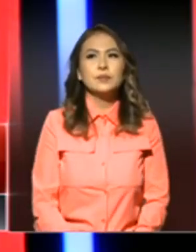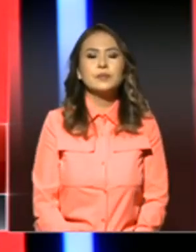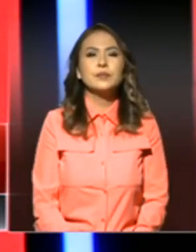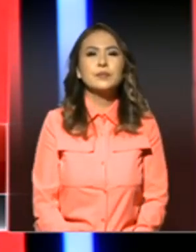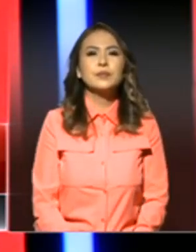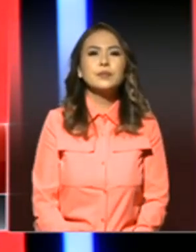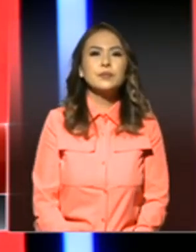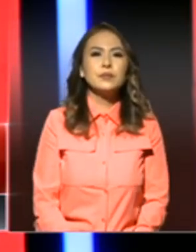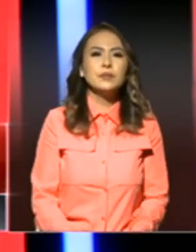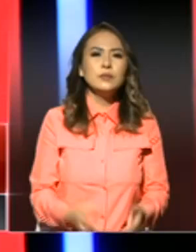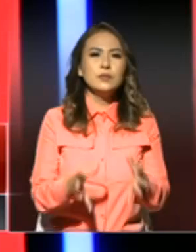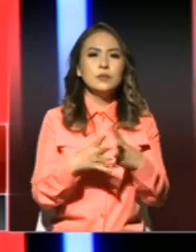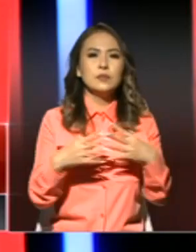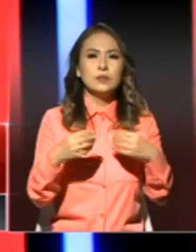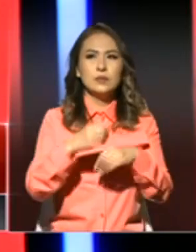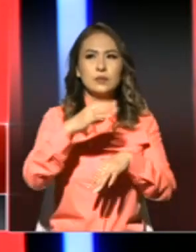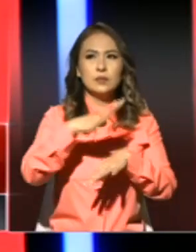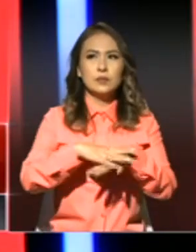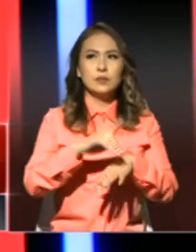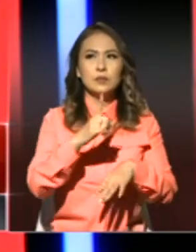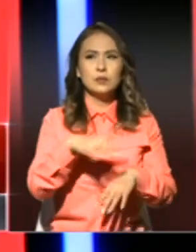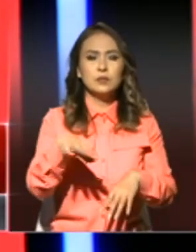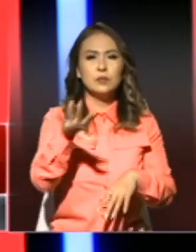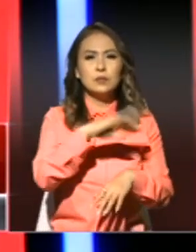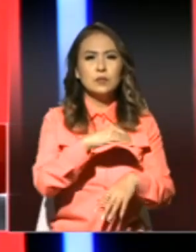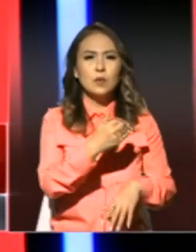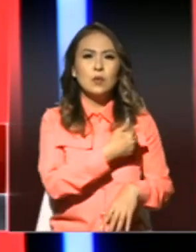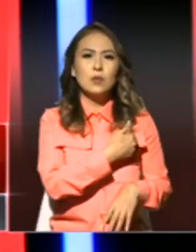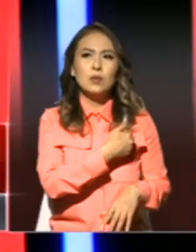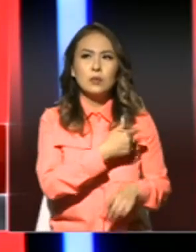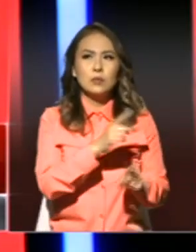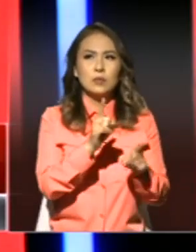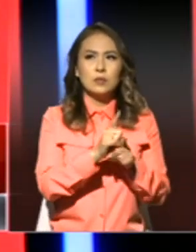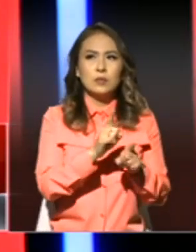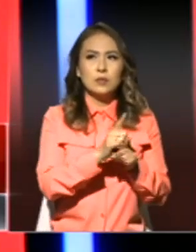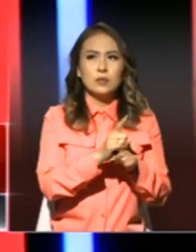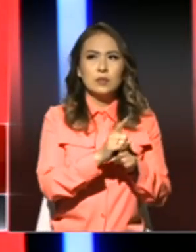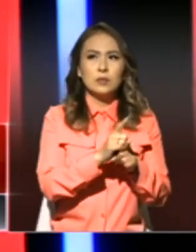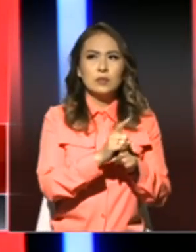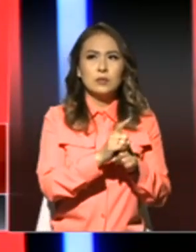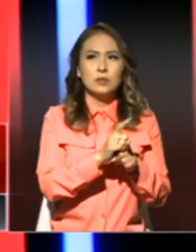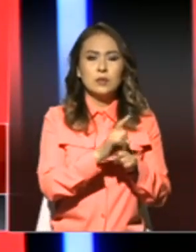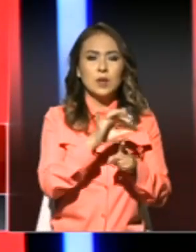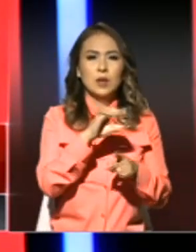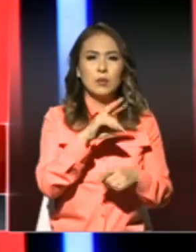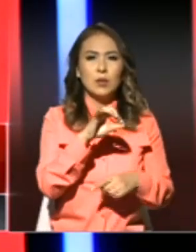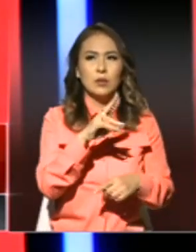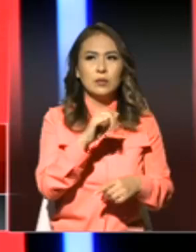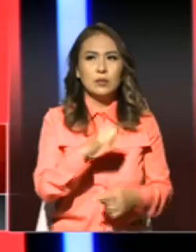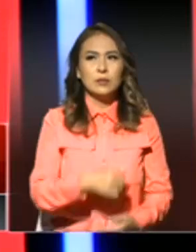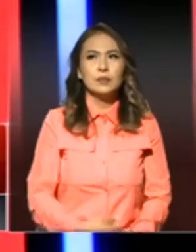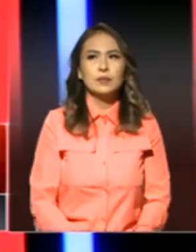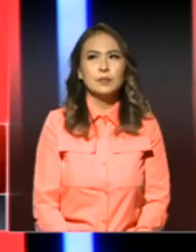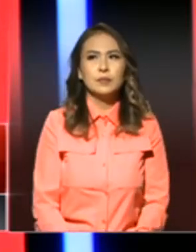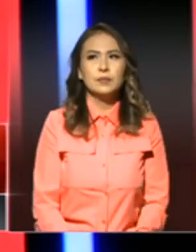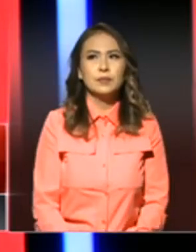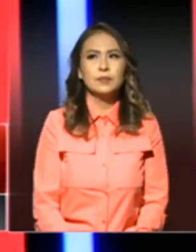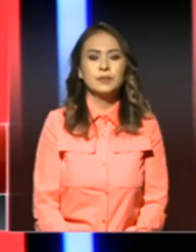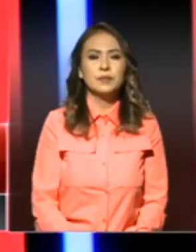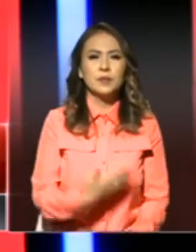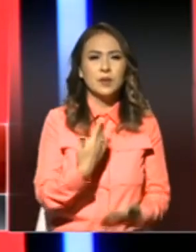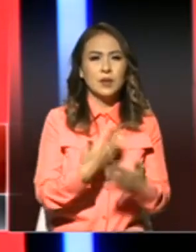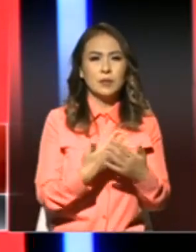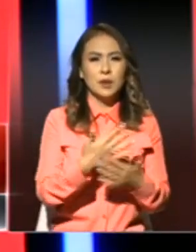отбасы банкінен басқа банктер неге мұқтаж емес, мүдделі емес коммерциялық ипотекаға? Қараңыздар, 50 миллион